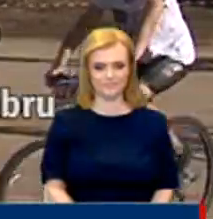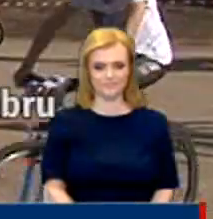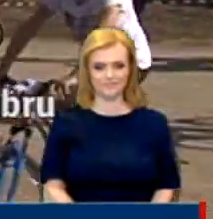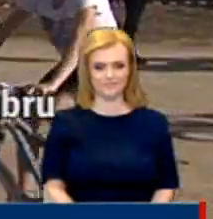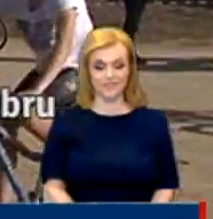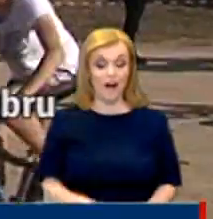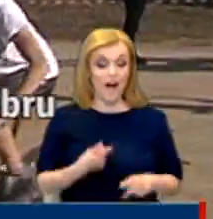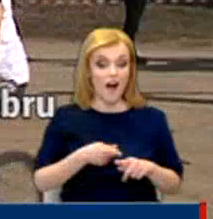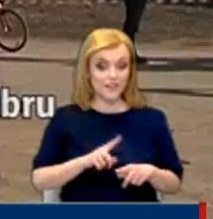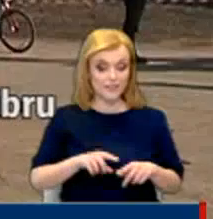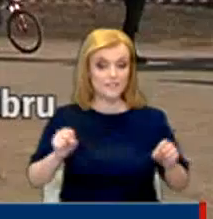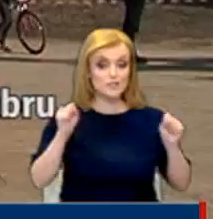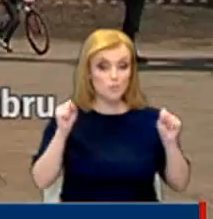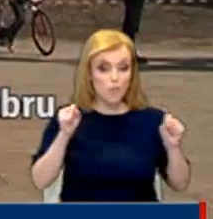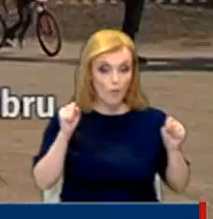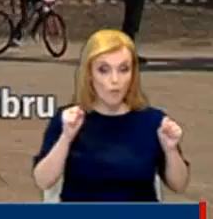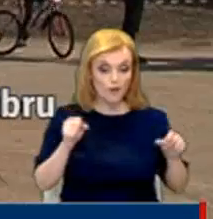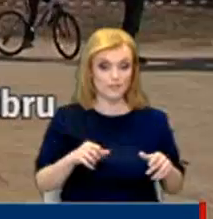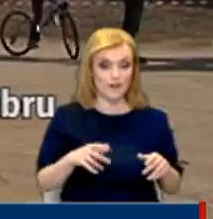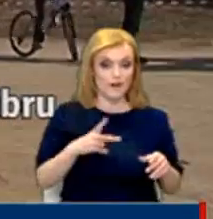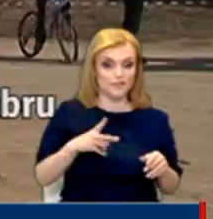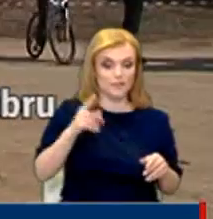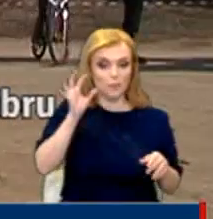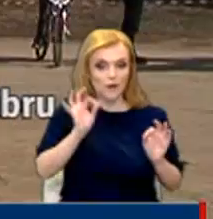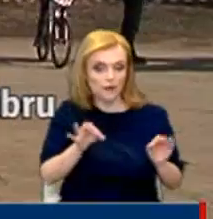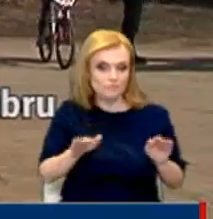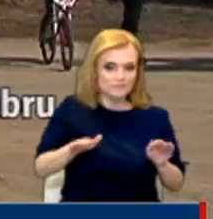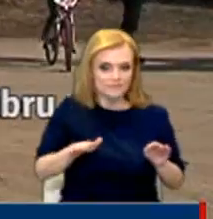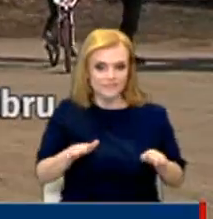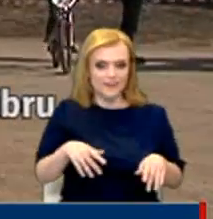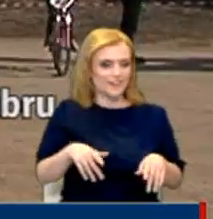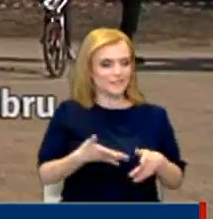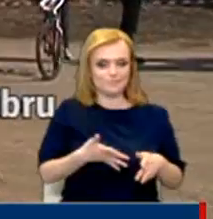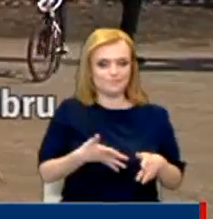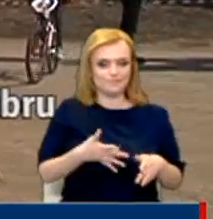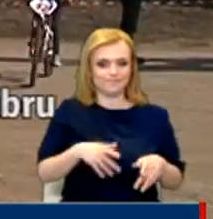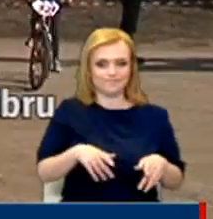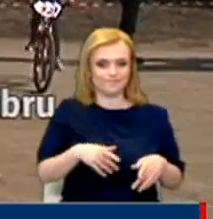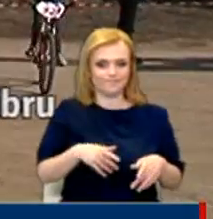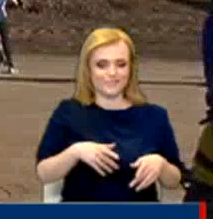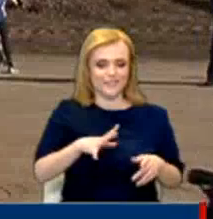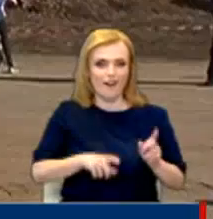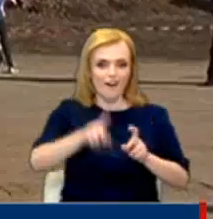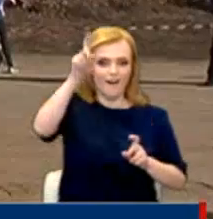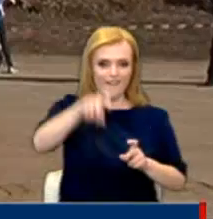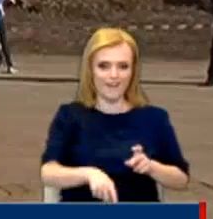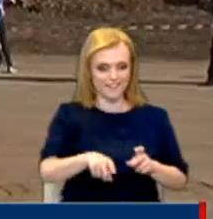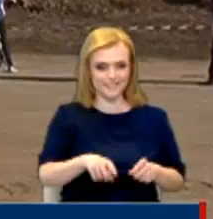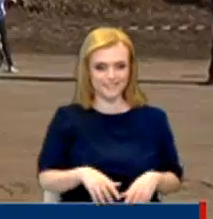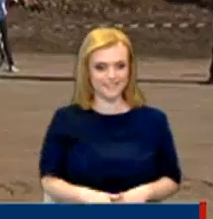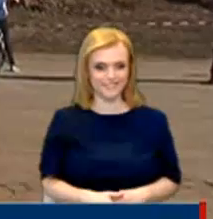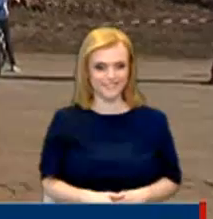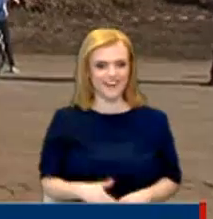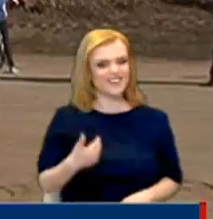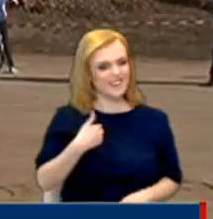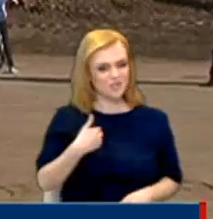Этот вид спорта больше эквилибр, баланс, взрывная сила, прыжки в длину, в высоту. Я бы хотел,